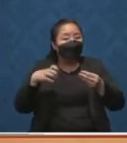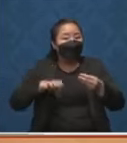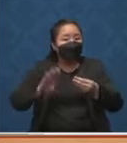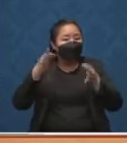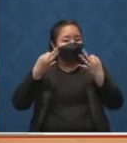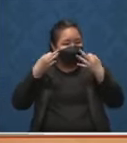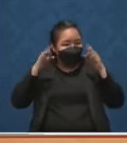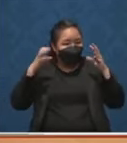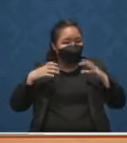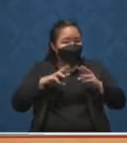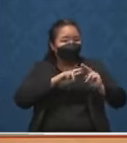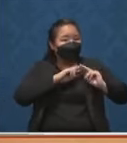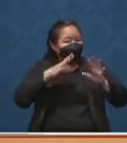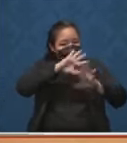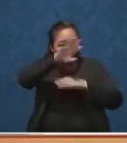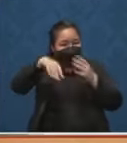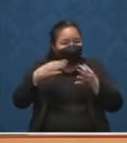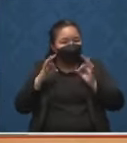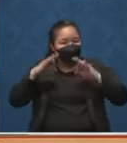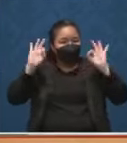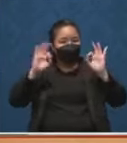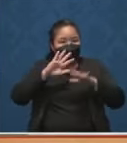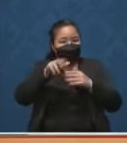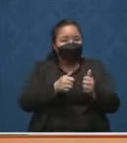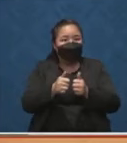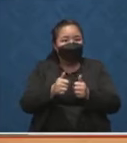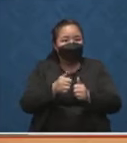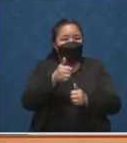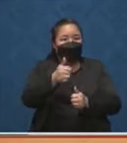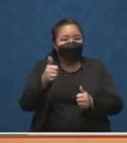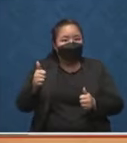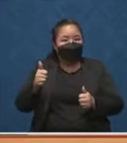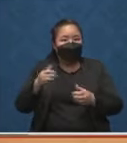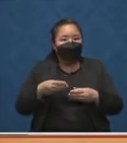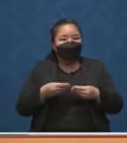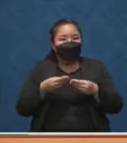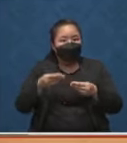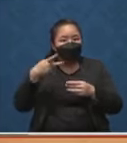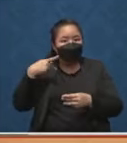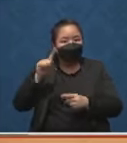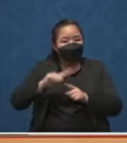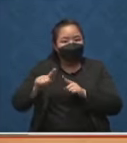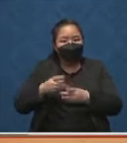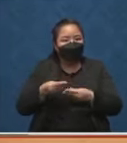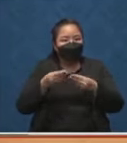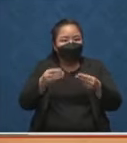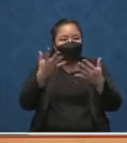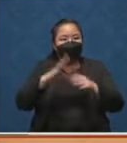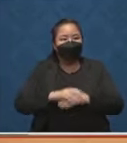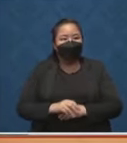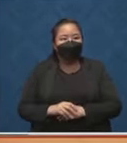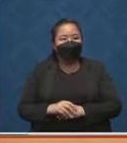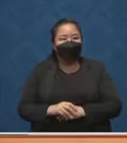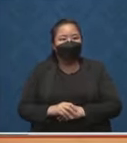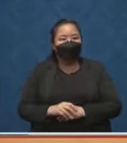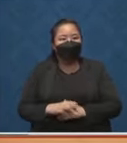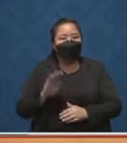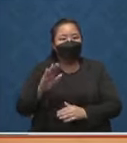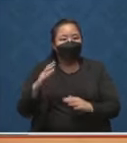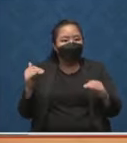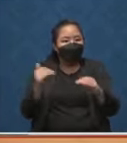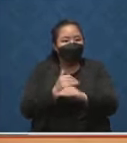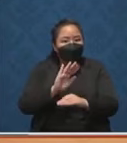นะครับทุกรายนะครับให้แข่งขันกันโดยเสรีนะครับไม่มีการเอื้อประโยชน์ให้ใครนะครับโดยเฉพาะอย่างโทรคมนาคมเนี่ย